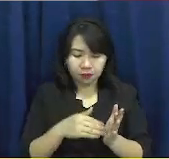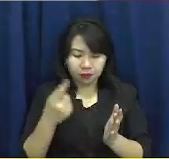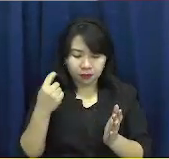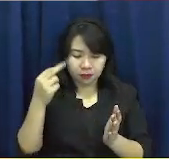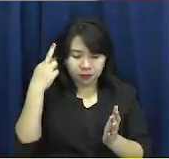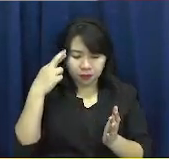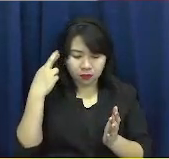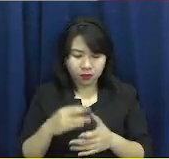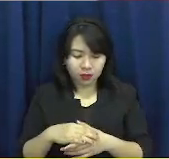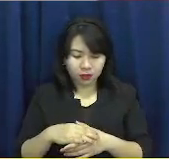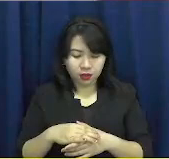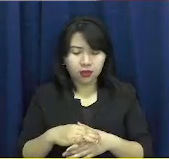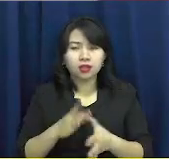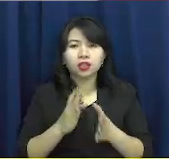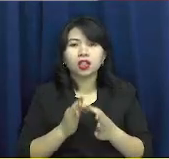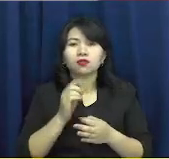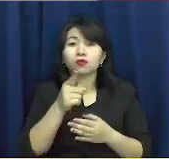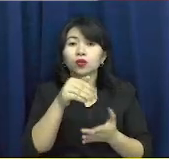ka,